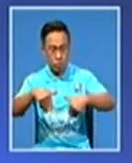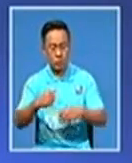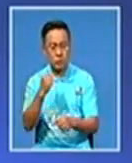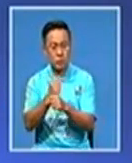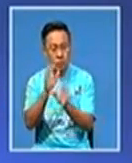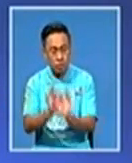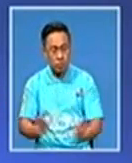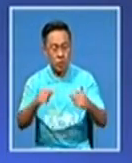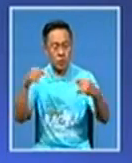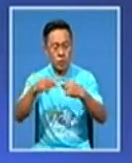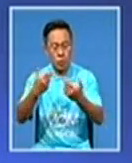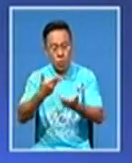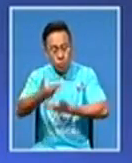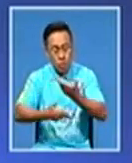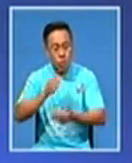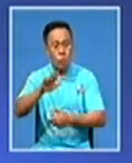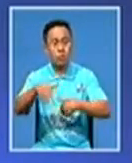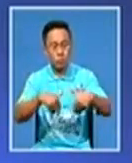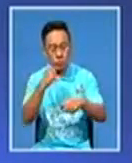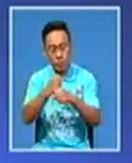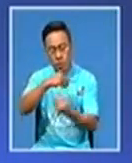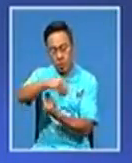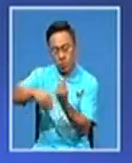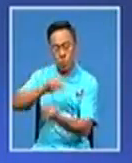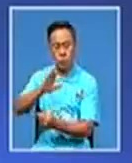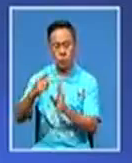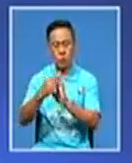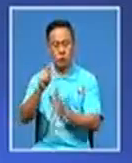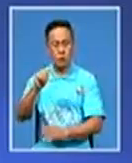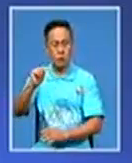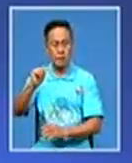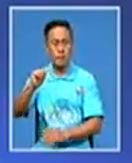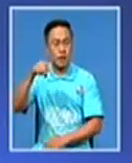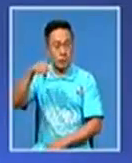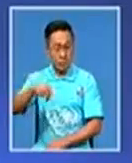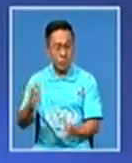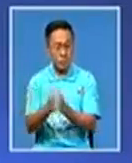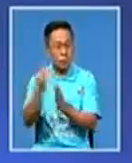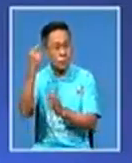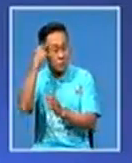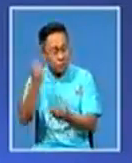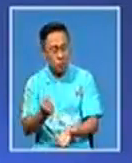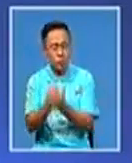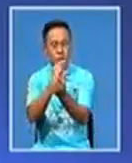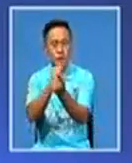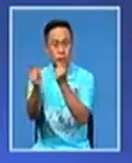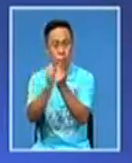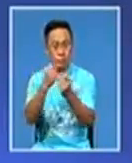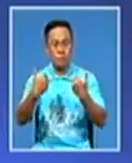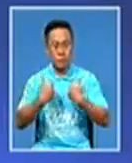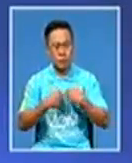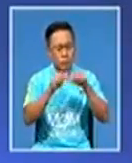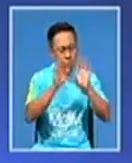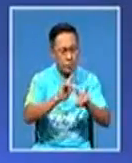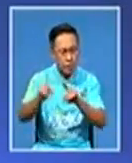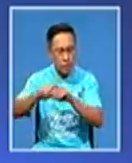รกิจชุมชนนั้นไปทำกำไรในเขตพัฒนาเขตเศรษฐกิจพิเศษนั้นด้วยโดยจะต้องอาศัยแนวคิดที่เรียกว่าธุรกิจเพื่อสังคมก็จะเป็นรูป